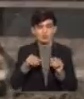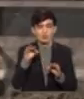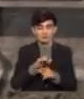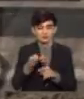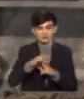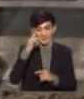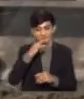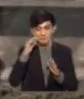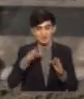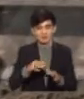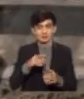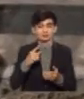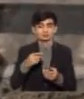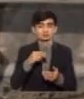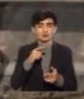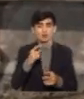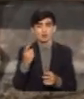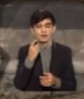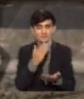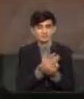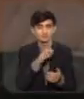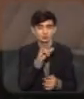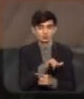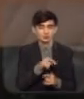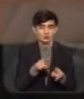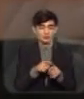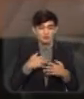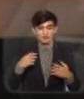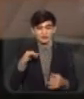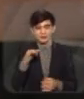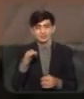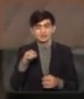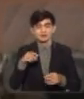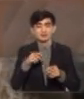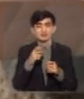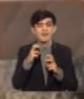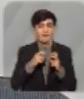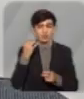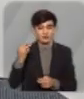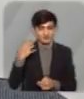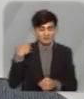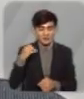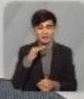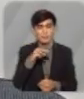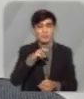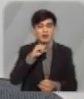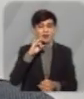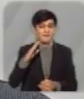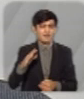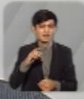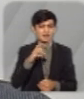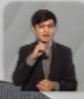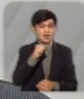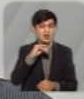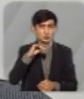половина получена из сырья личных подсобных хозяйств. Именно с ними будут работать представители заводов и профсоюзы. Бабушка должна знать, что